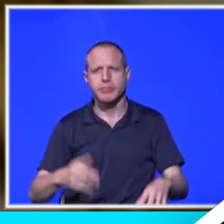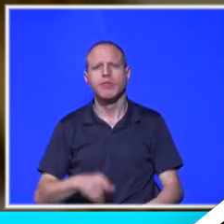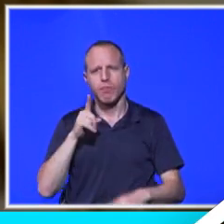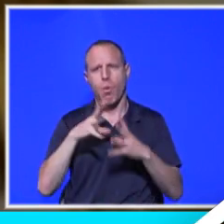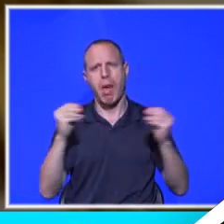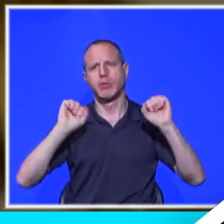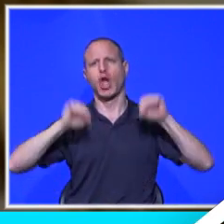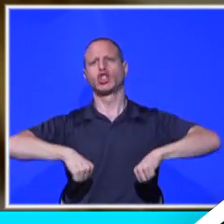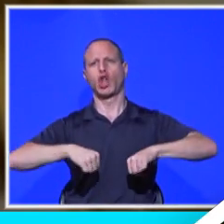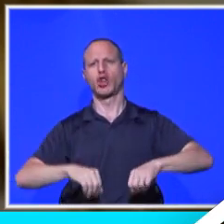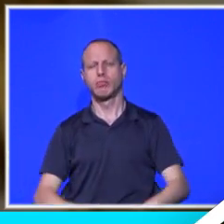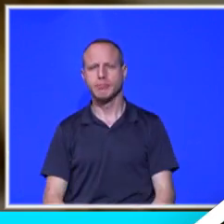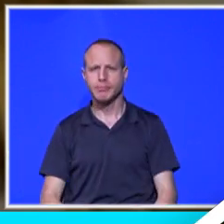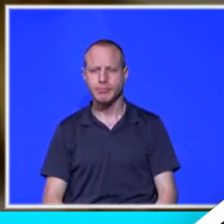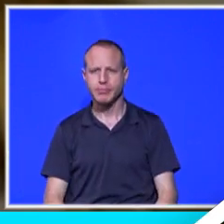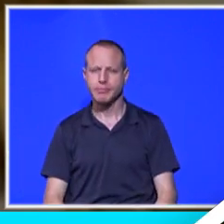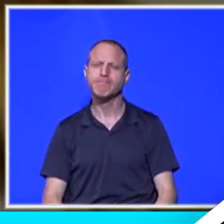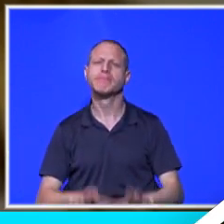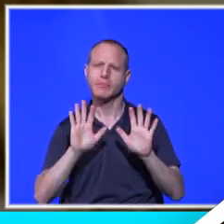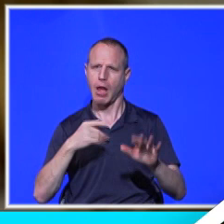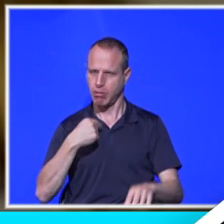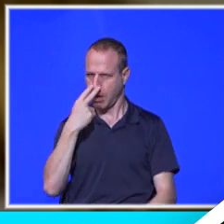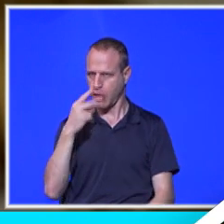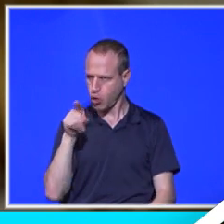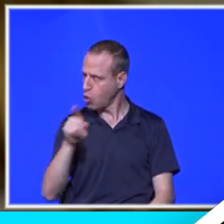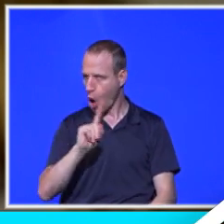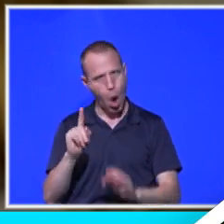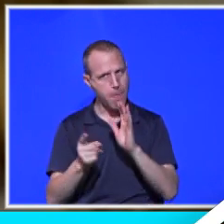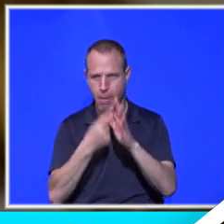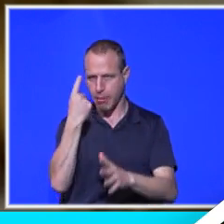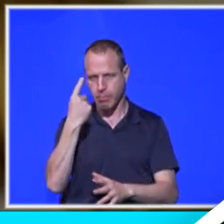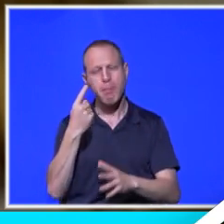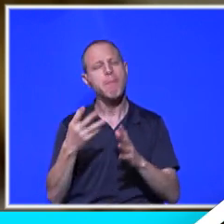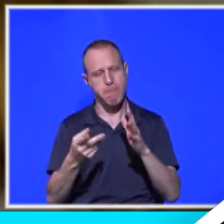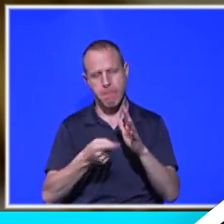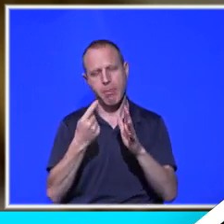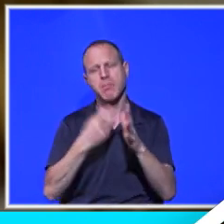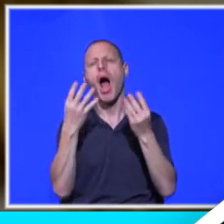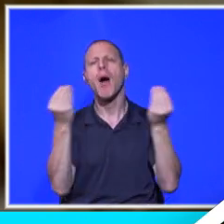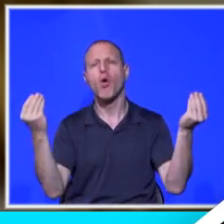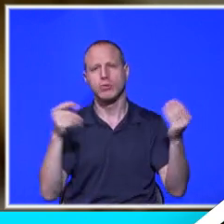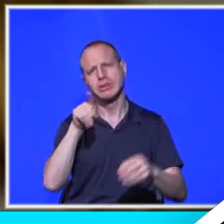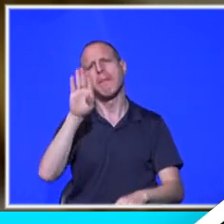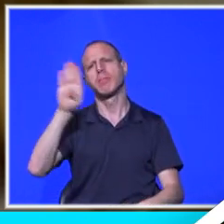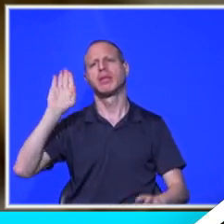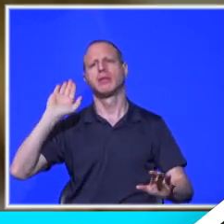והוא מאבד עשתונות. כך ראיתי אותו לא פעם אחת, פעמים רבות. זה